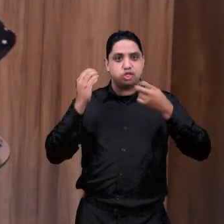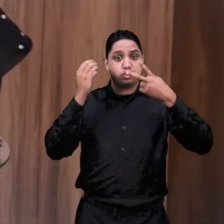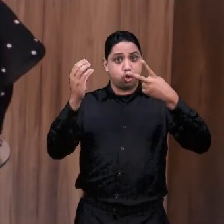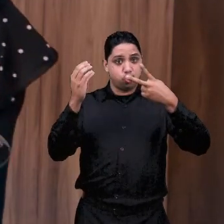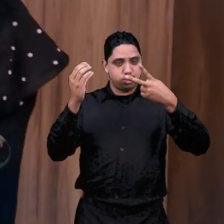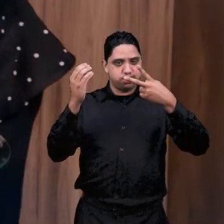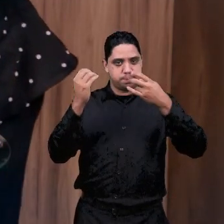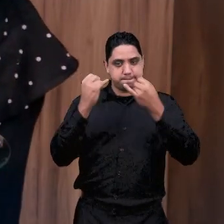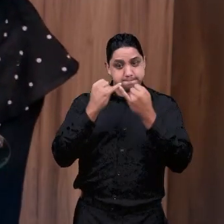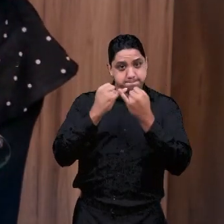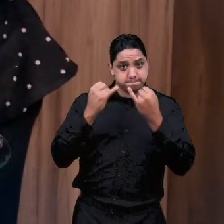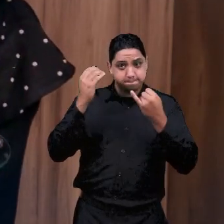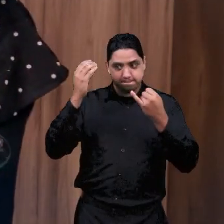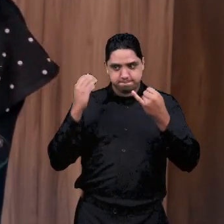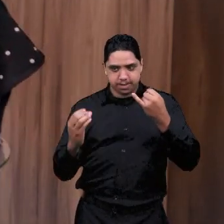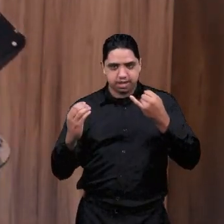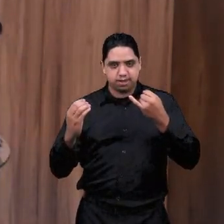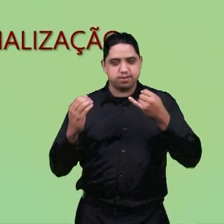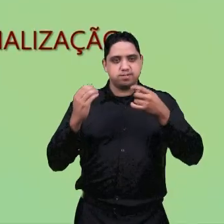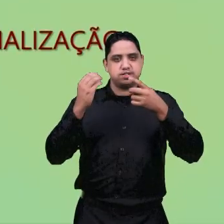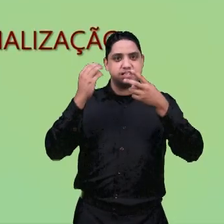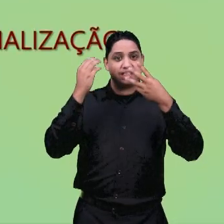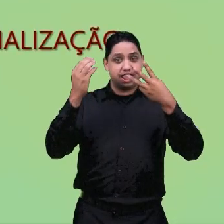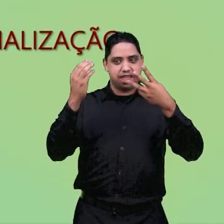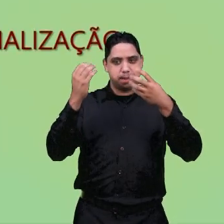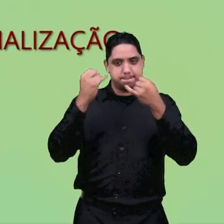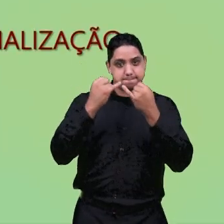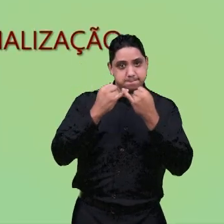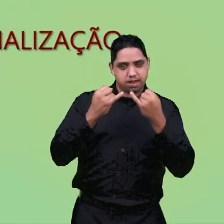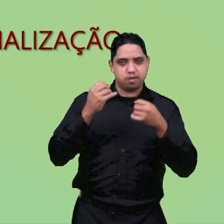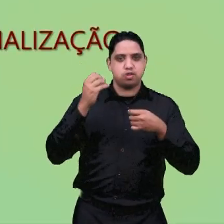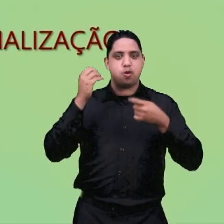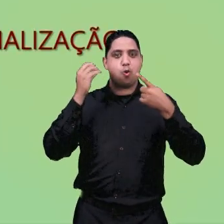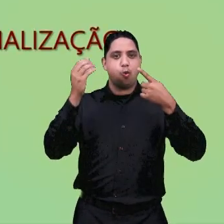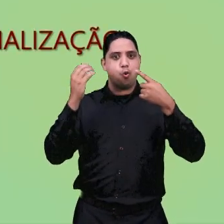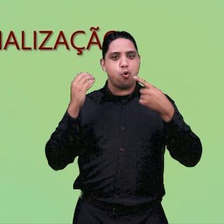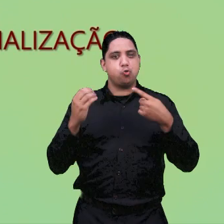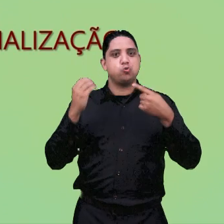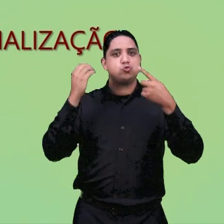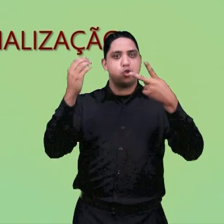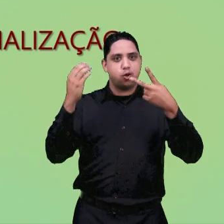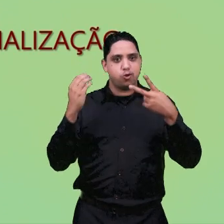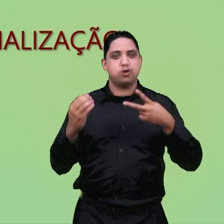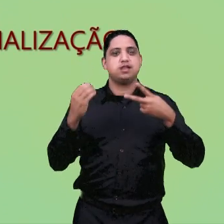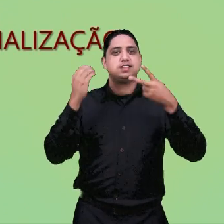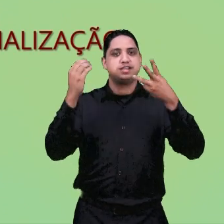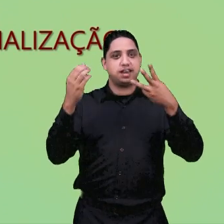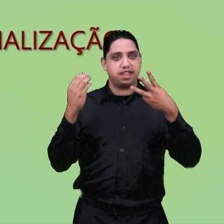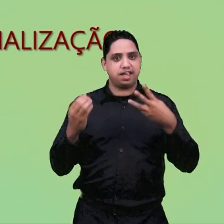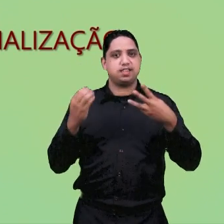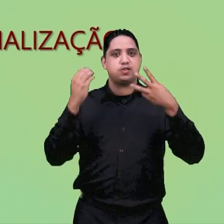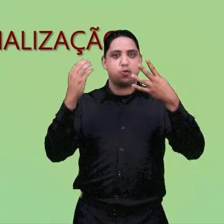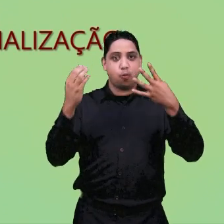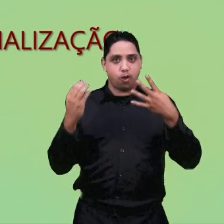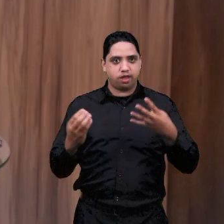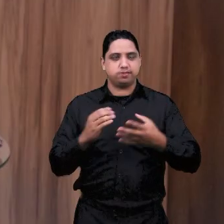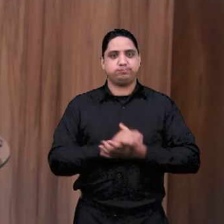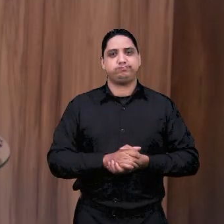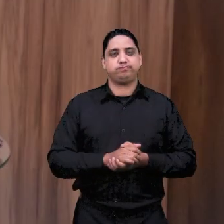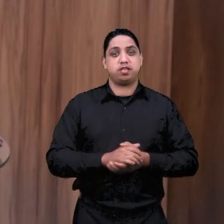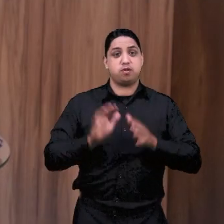allons... Et retenir dans les quatre temps, comme ça.